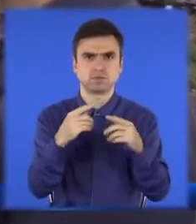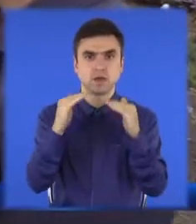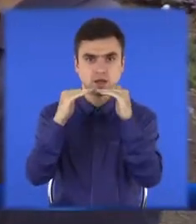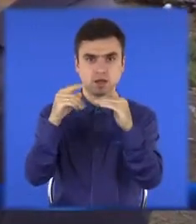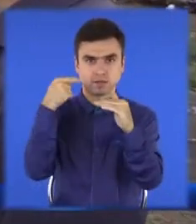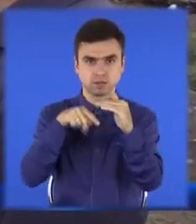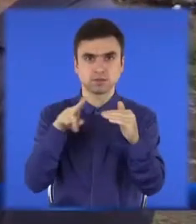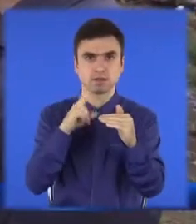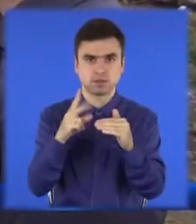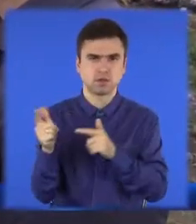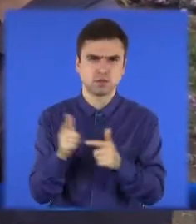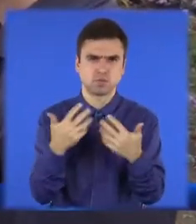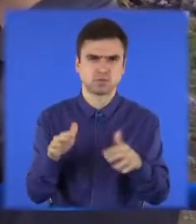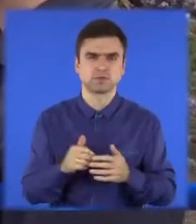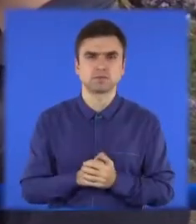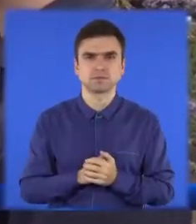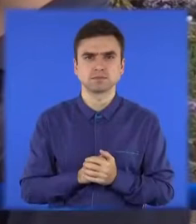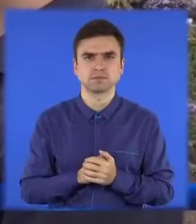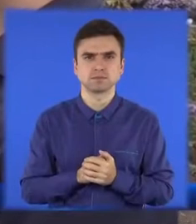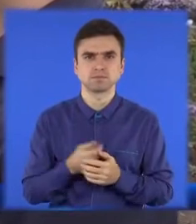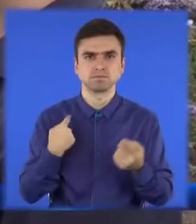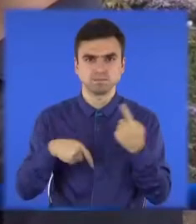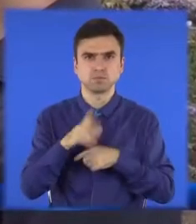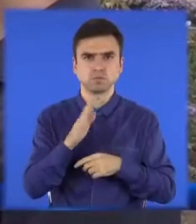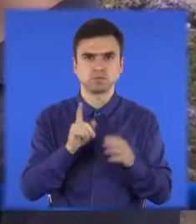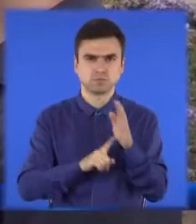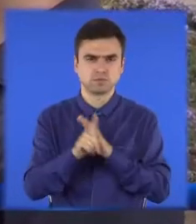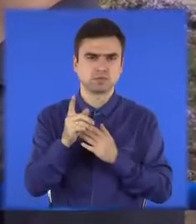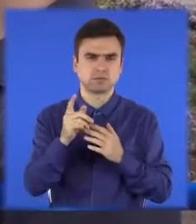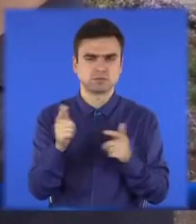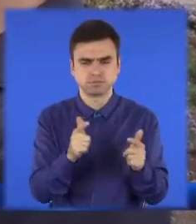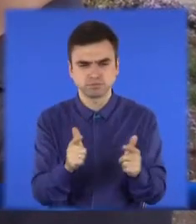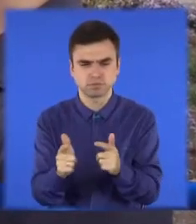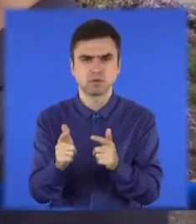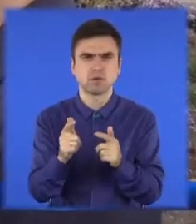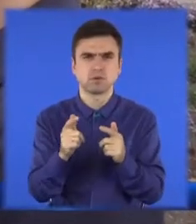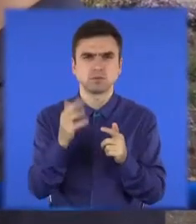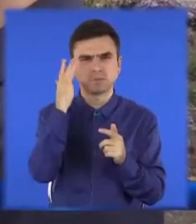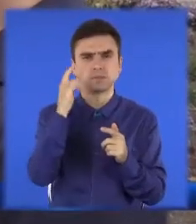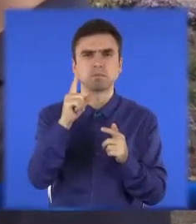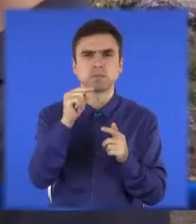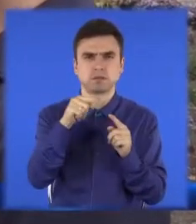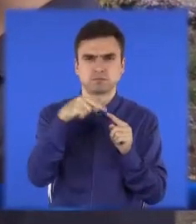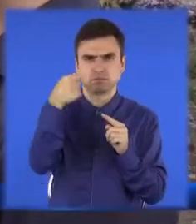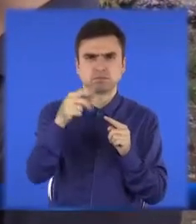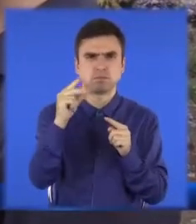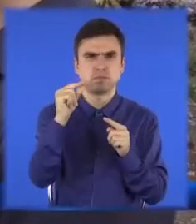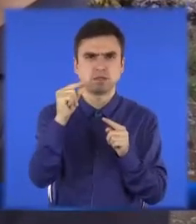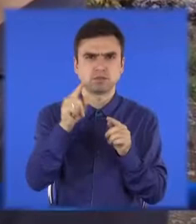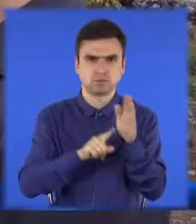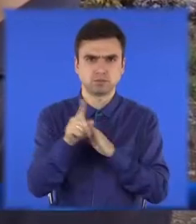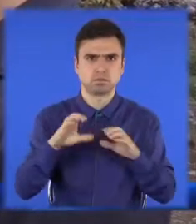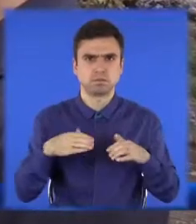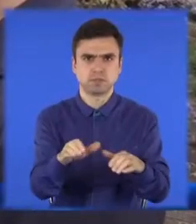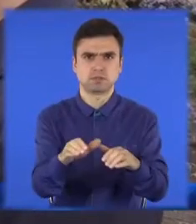і сподіваємося, що через понеділок вже почнеться перша укладка плитки. быстро, потому что каждый день на счету сейчас